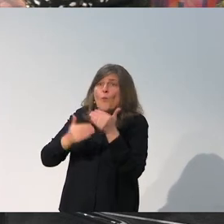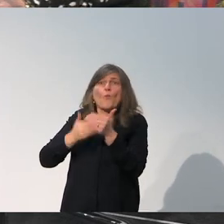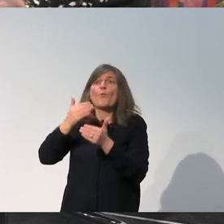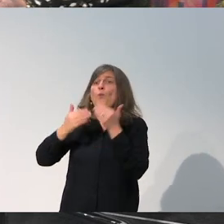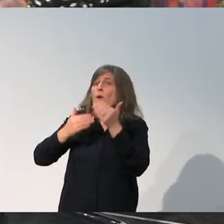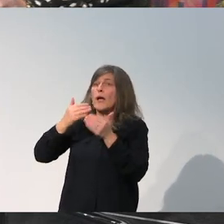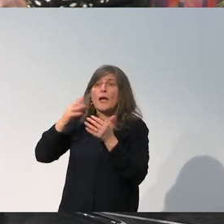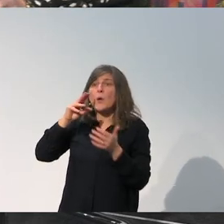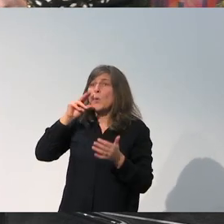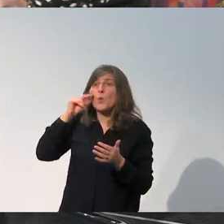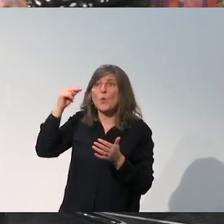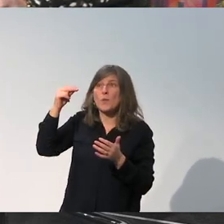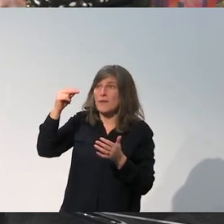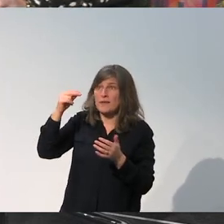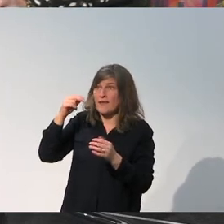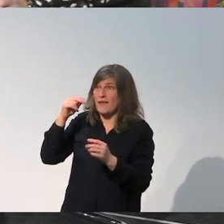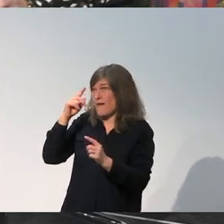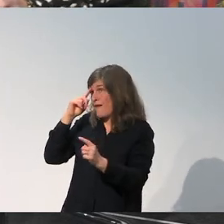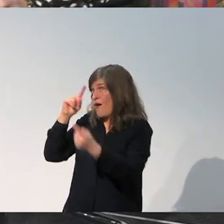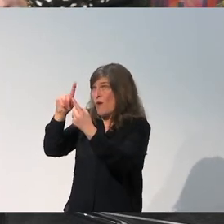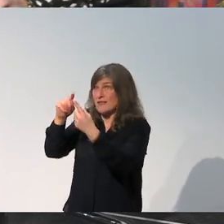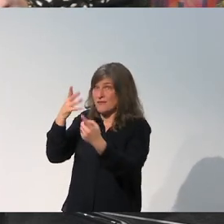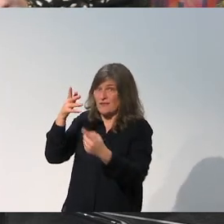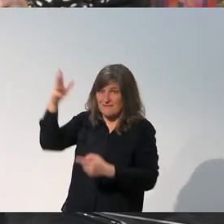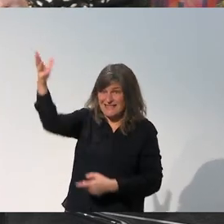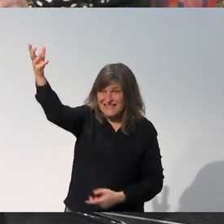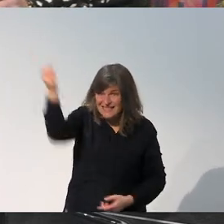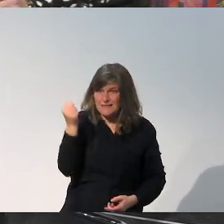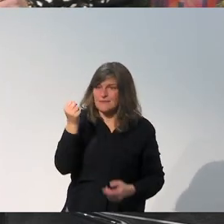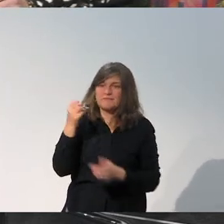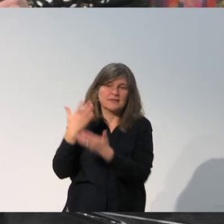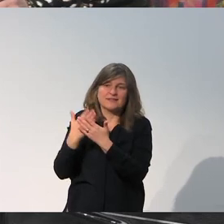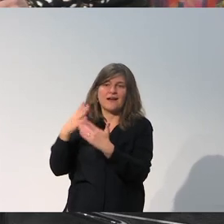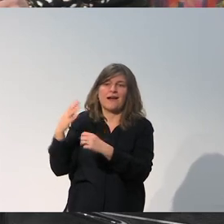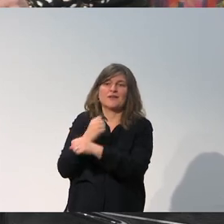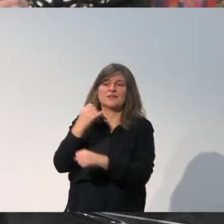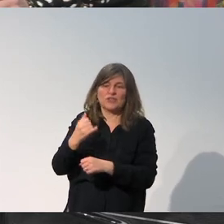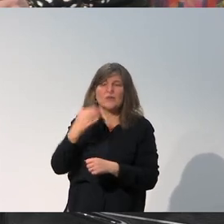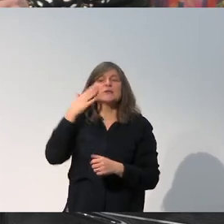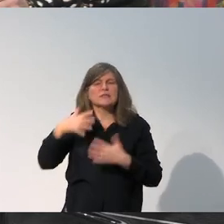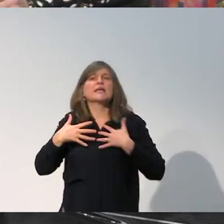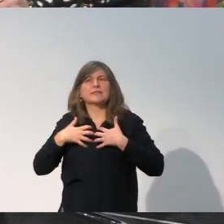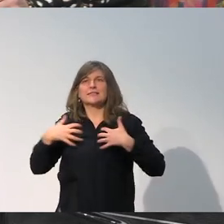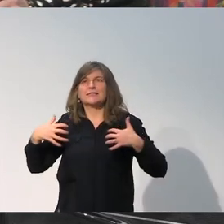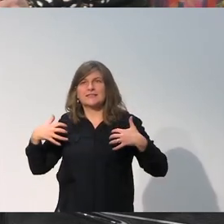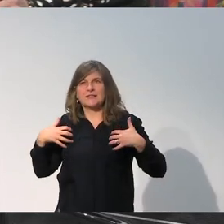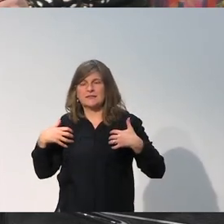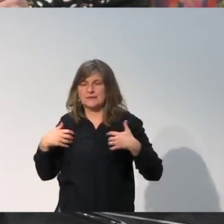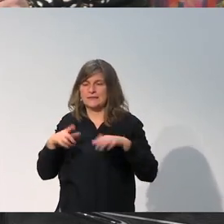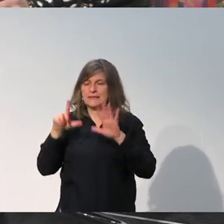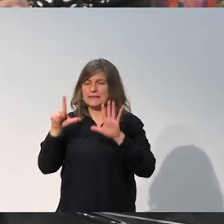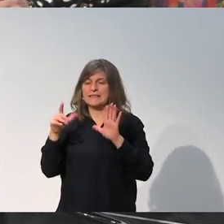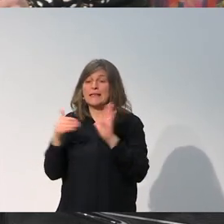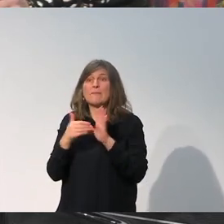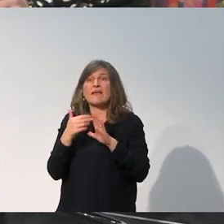vers cette énergie solaire qu'on n'a jamais réussi à capter. On sait que scientifiquement, on reçoit 7000 fois